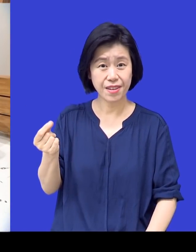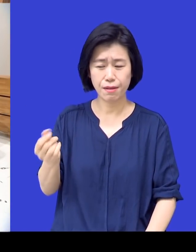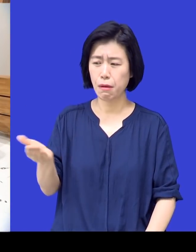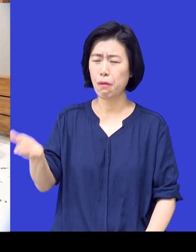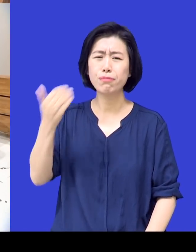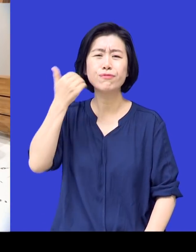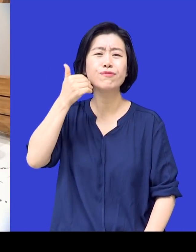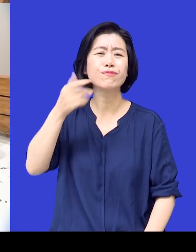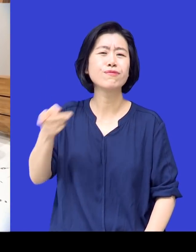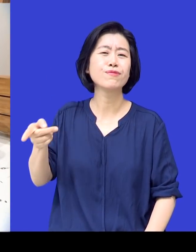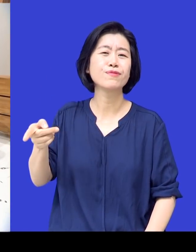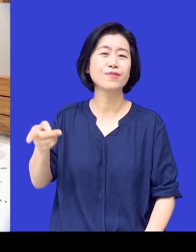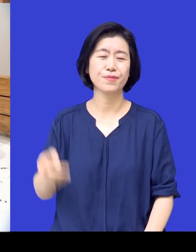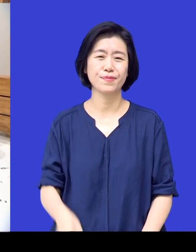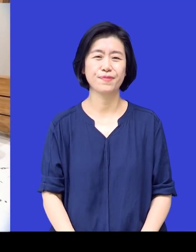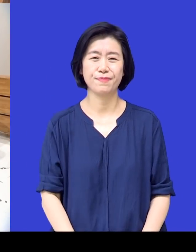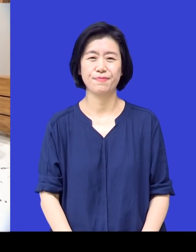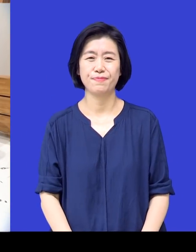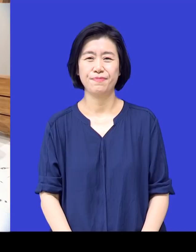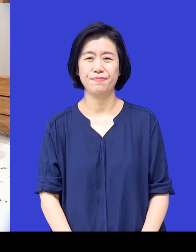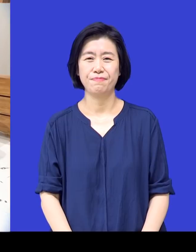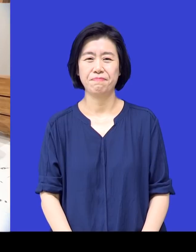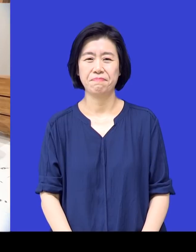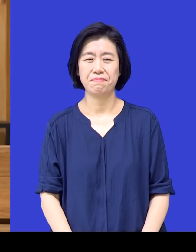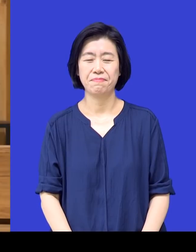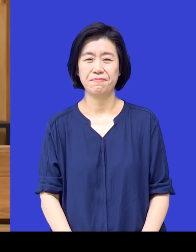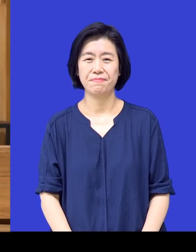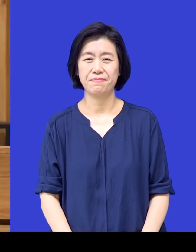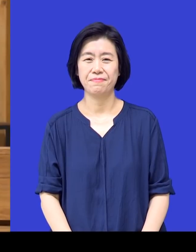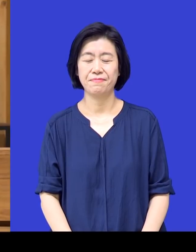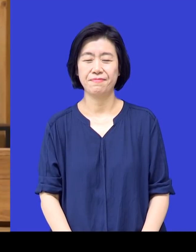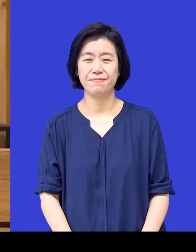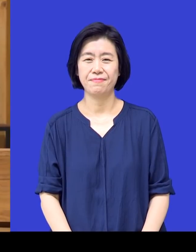어떤 사람인 것 같아요? 기대된다. 네.